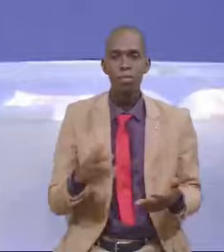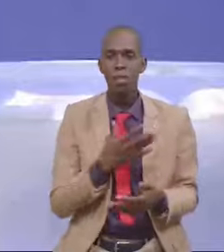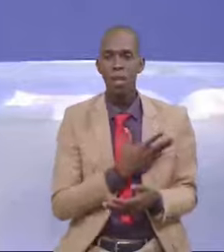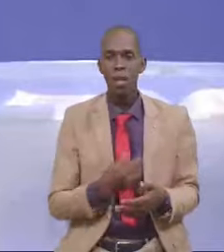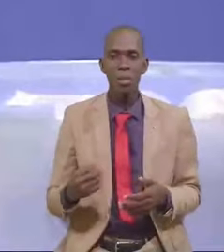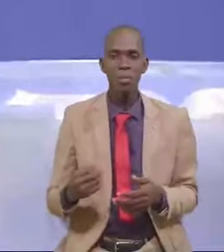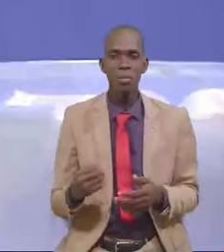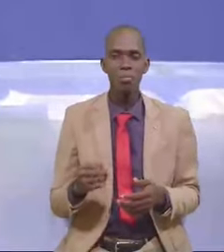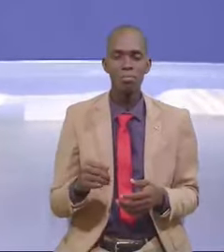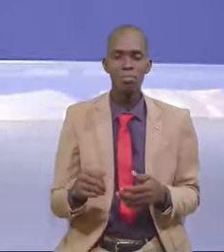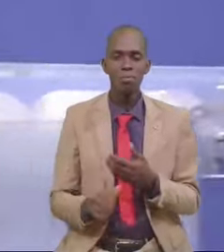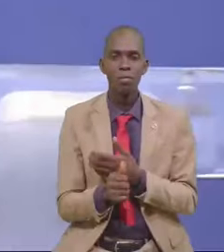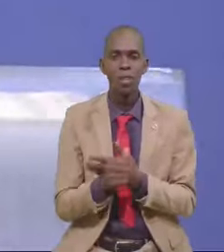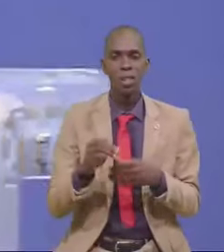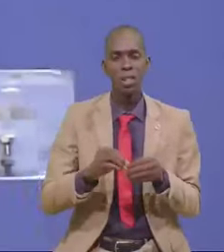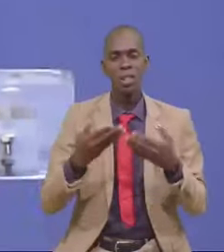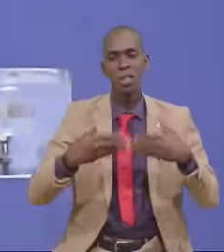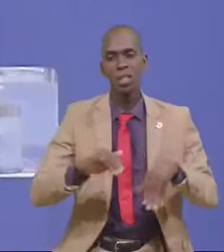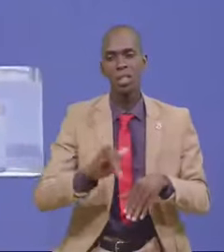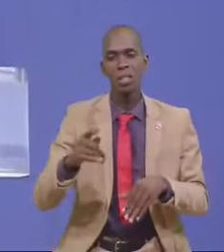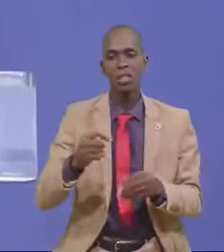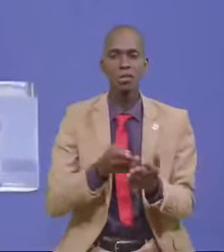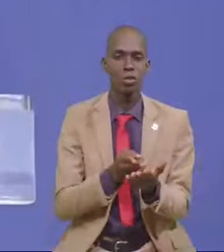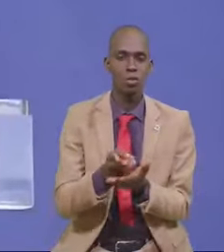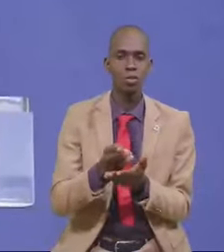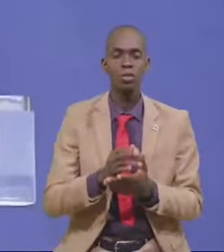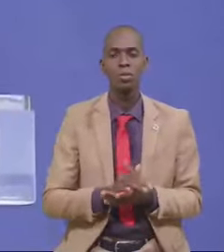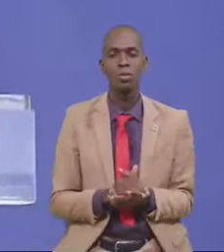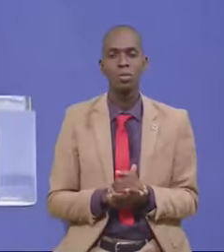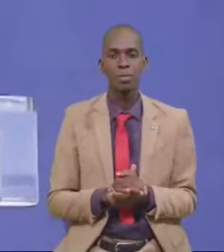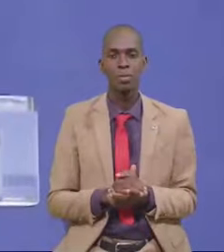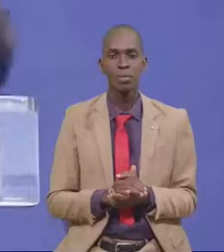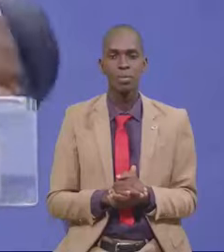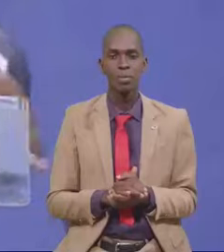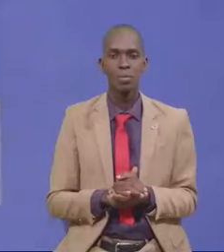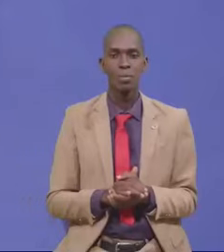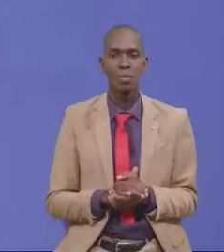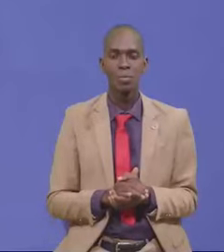Troisième point, la perdition et la perversité à vendre la vérité.